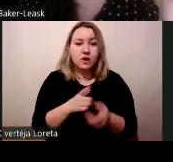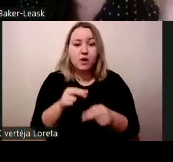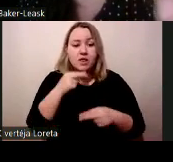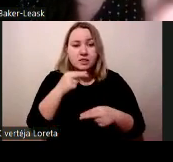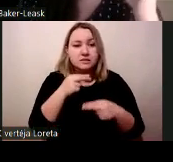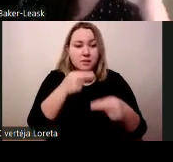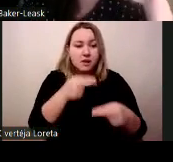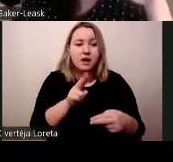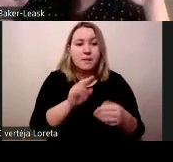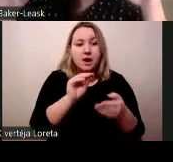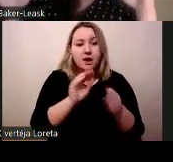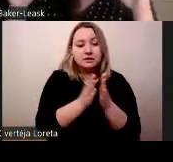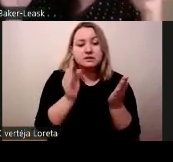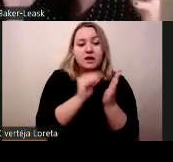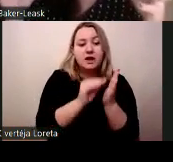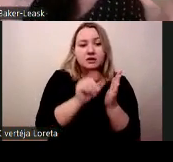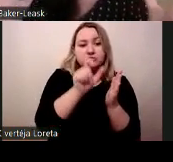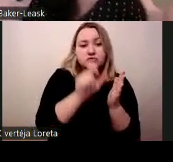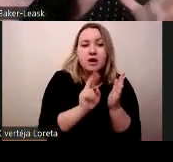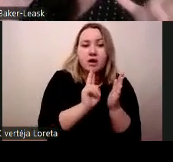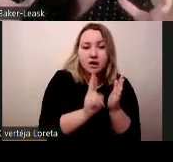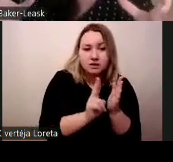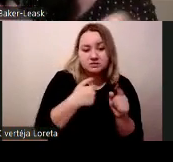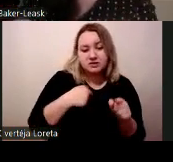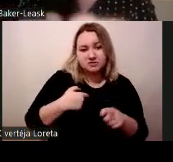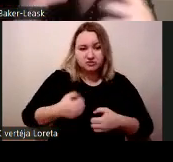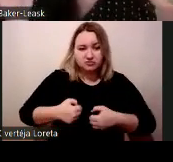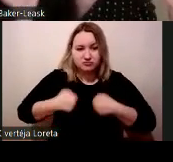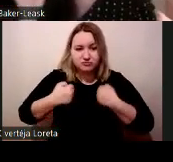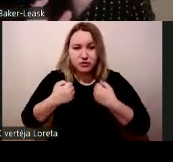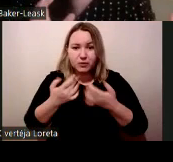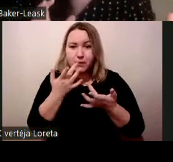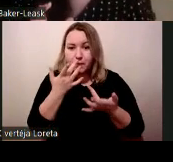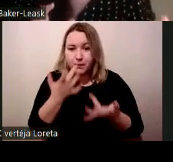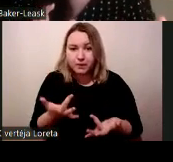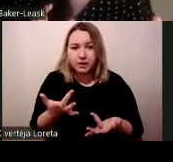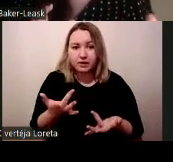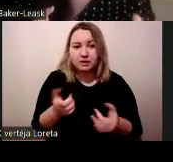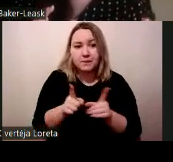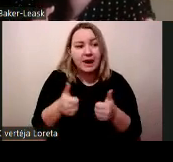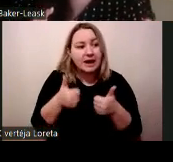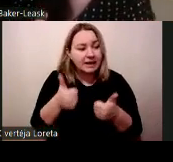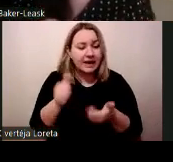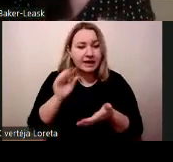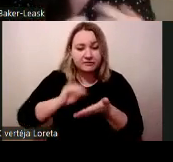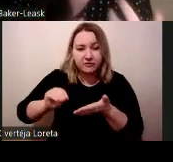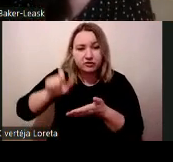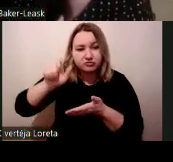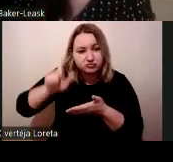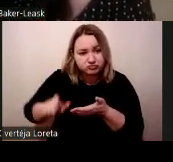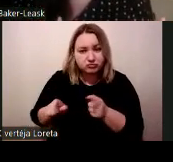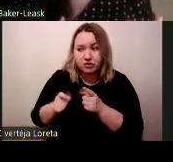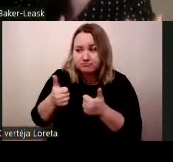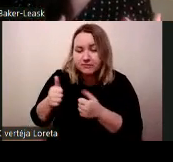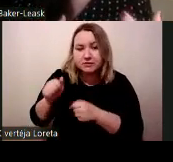autoriams. Aš jau pasistengiau, kad būtų rasti geri rašytojai, geri autoriai ir